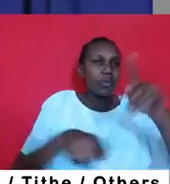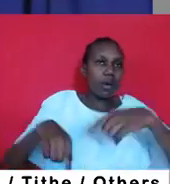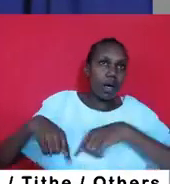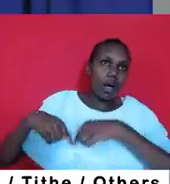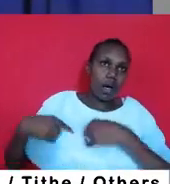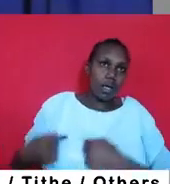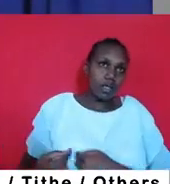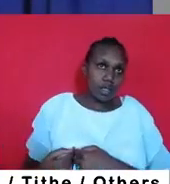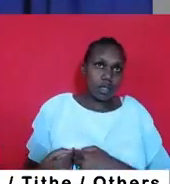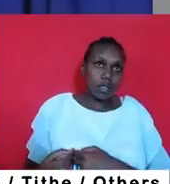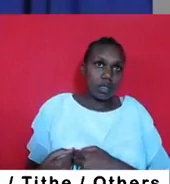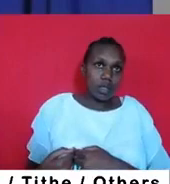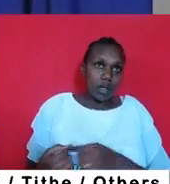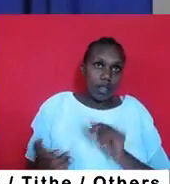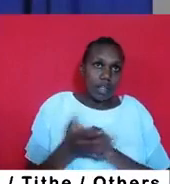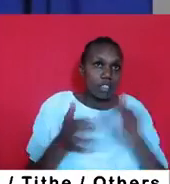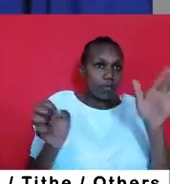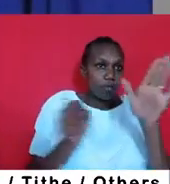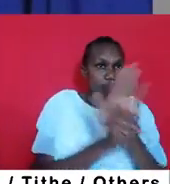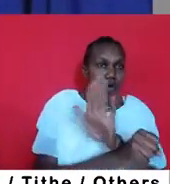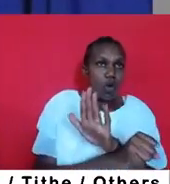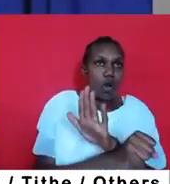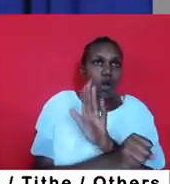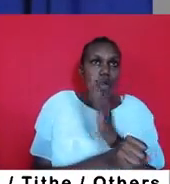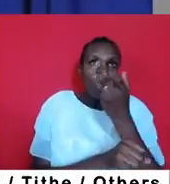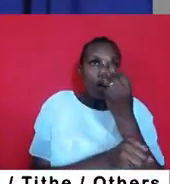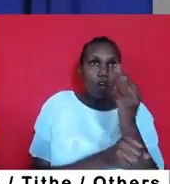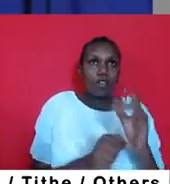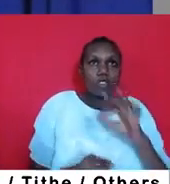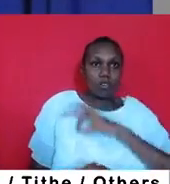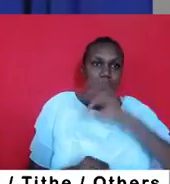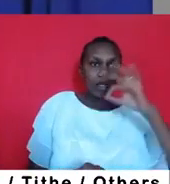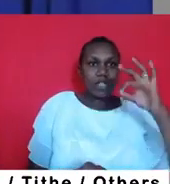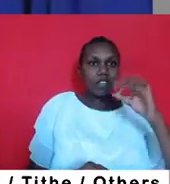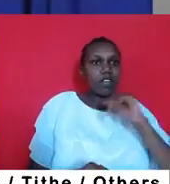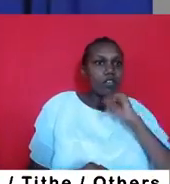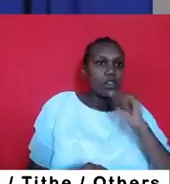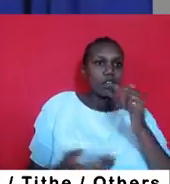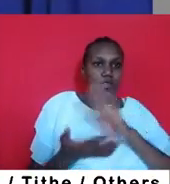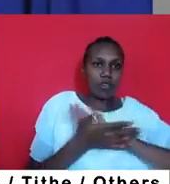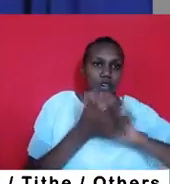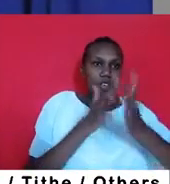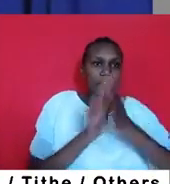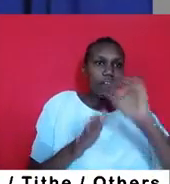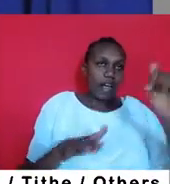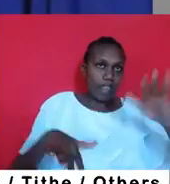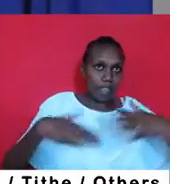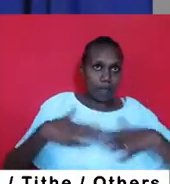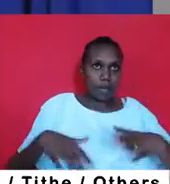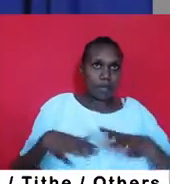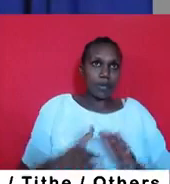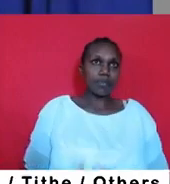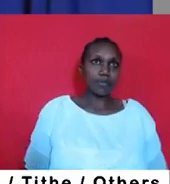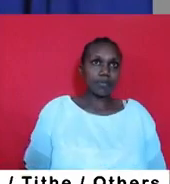mwako umejawa na roho ya kutosameheana.